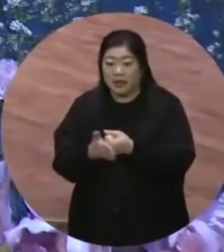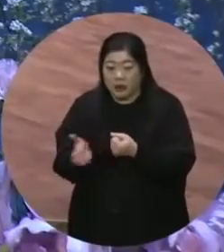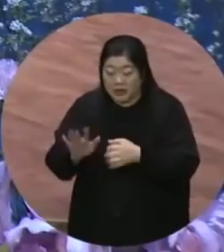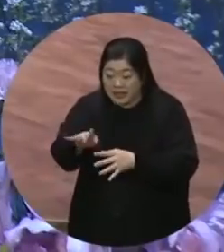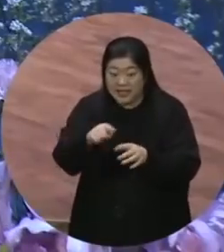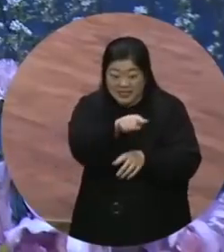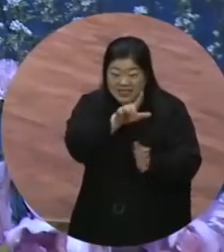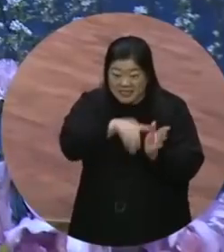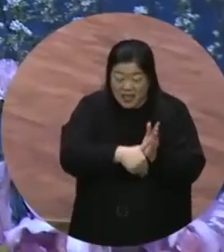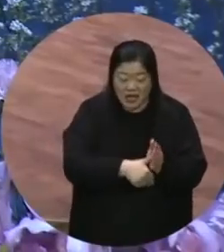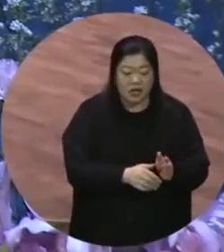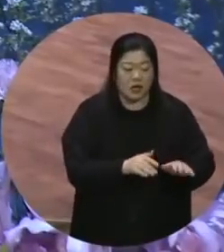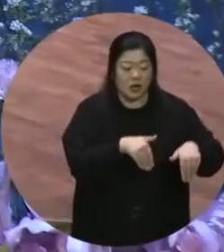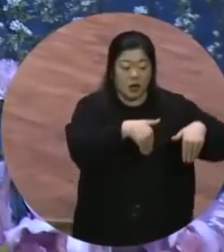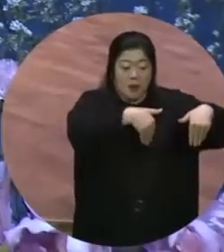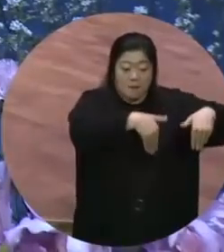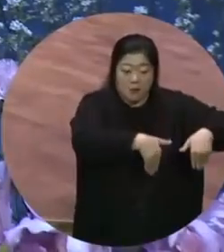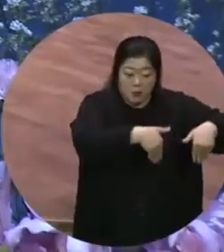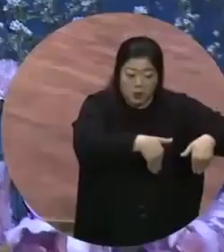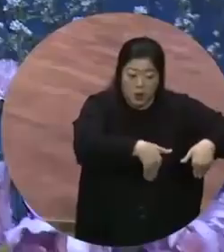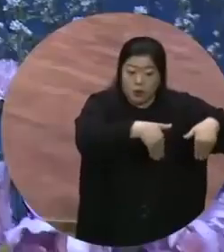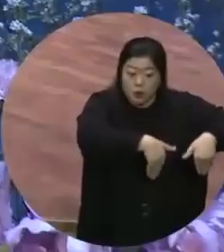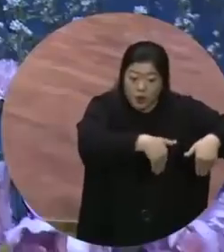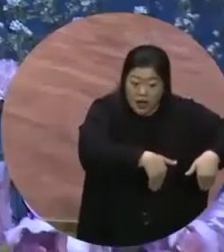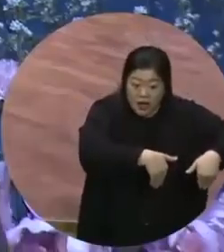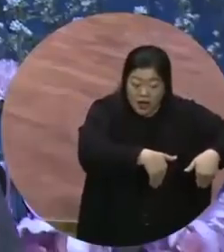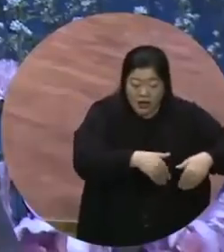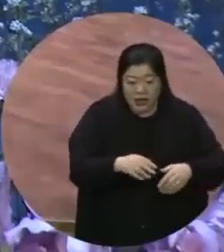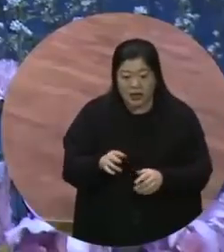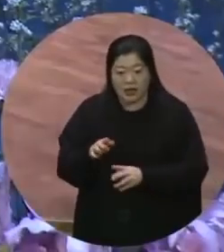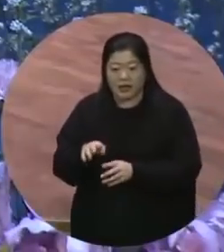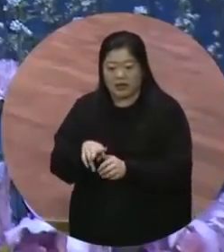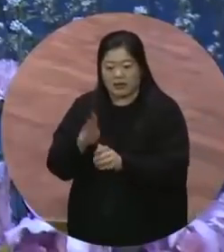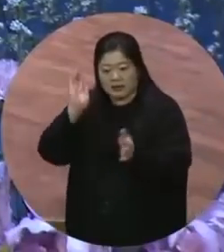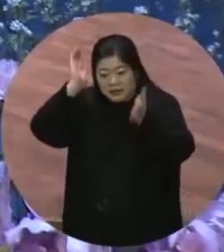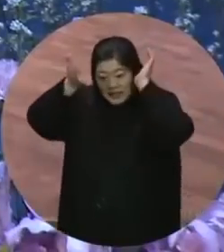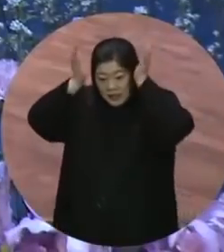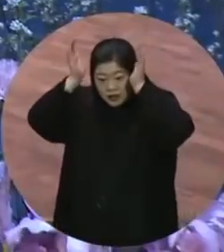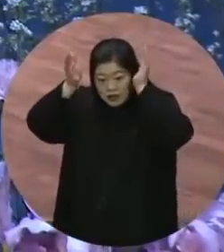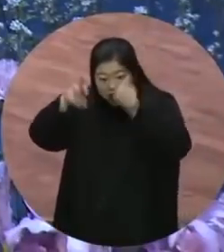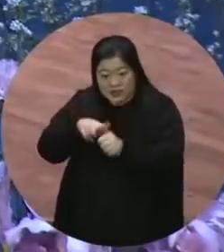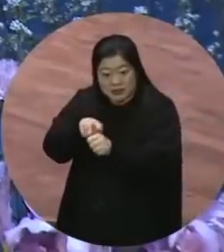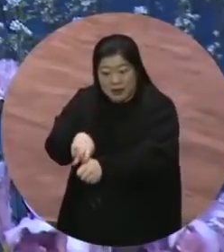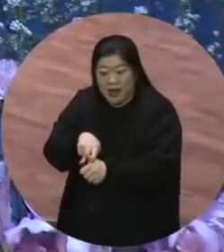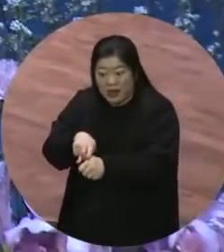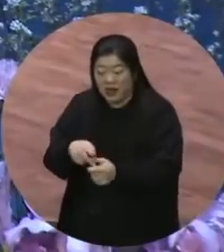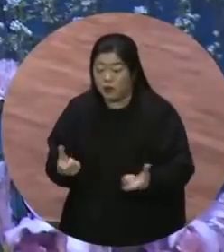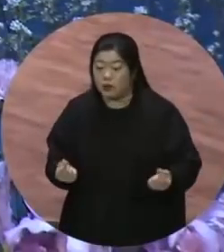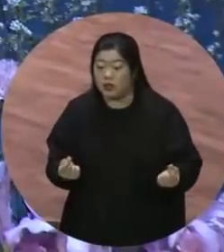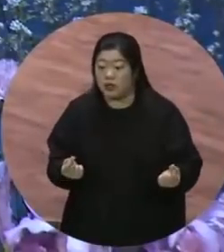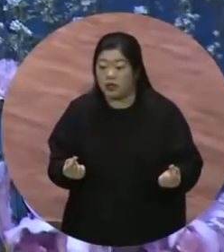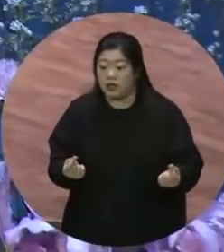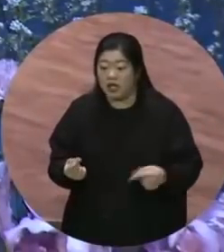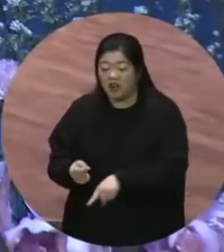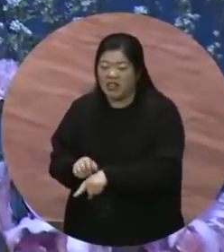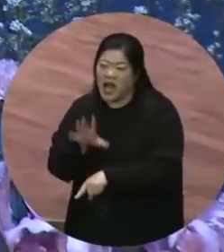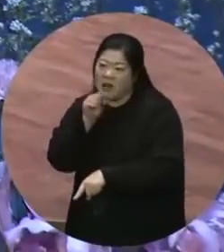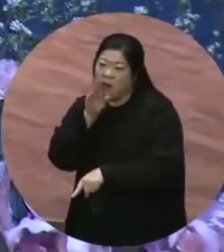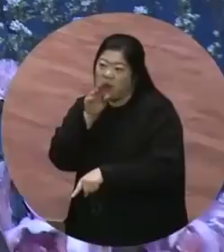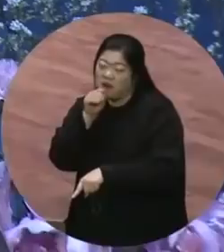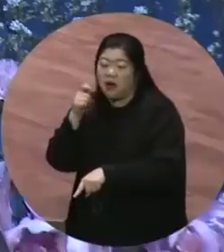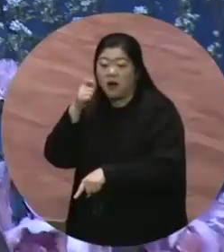땅나귀는 똑같은데 노예는 말을 하고 땅나귀를 말을 못한다는 그 차이밖에 없었어요. 그 정도 노예가